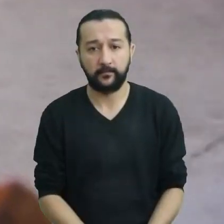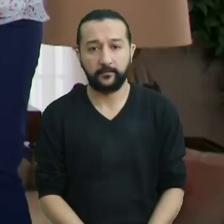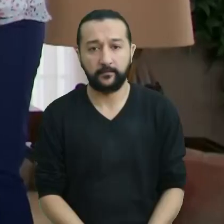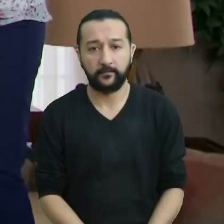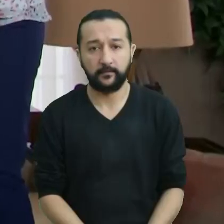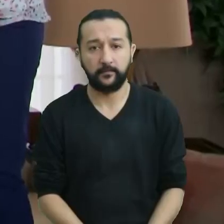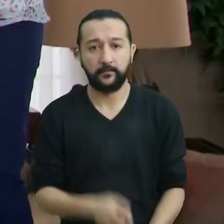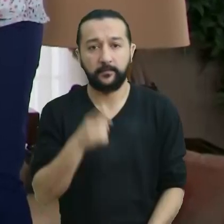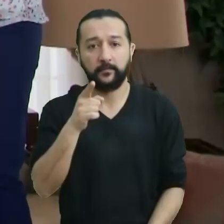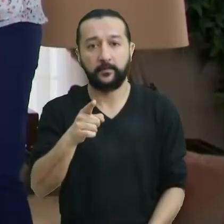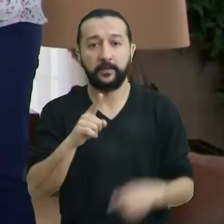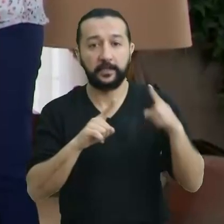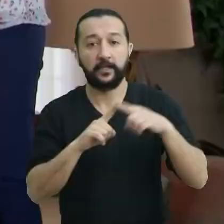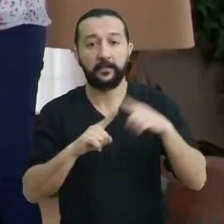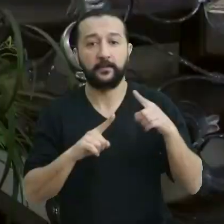noktada tarantula var.